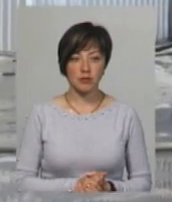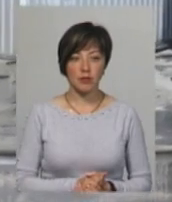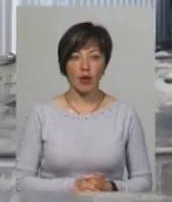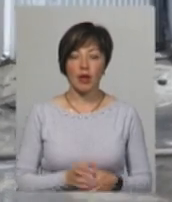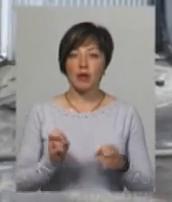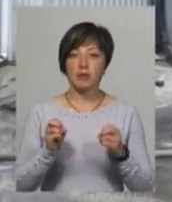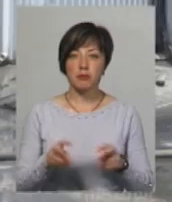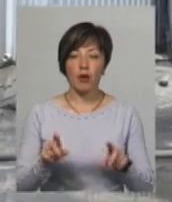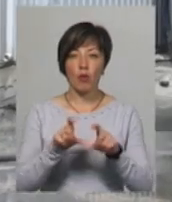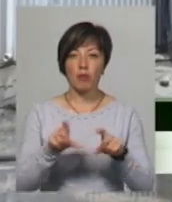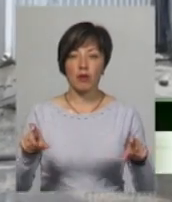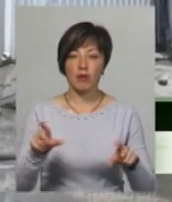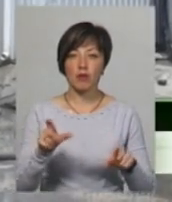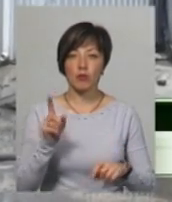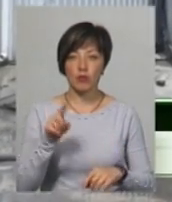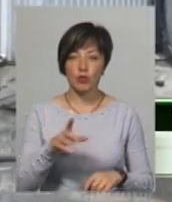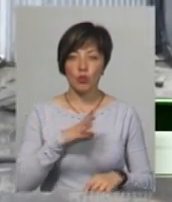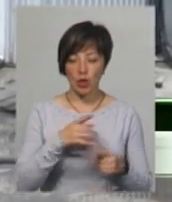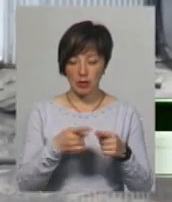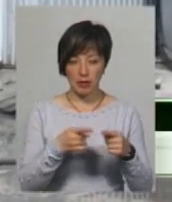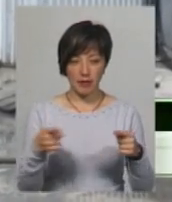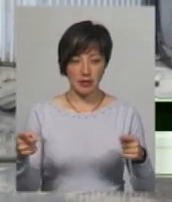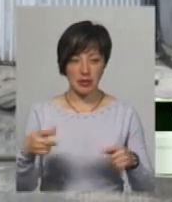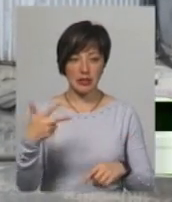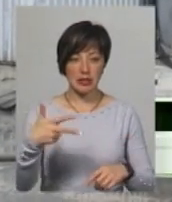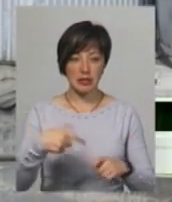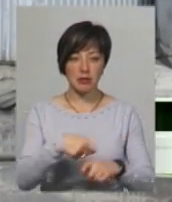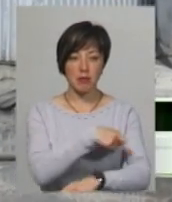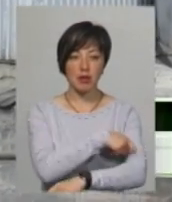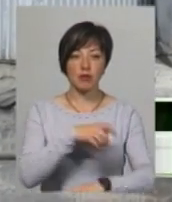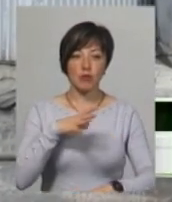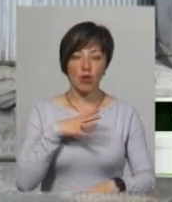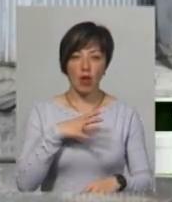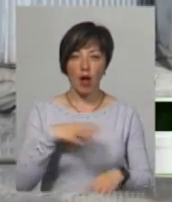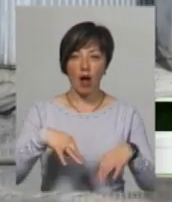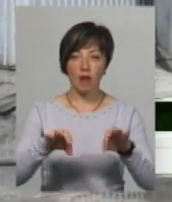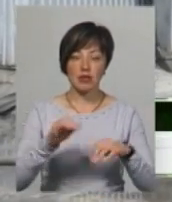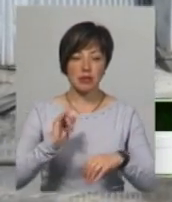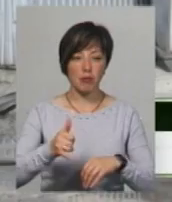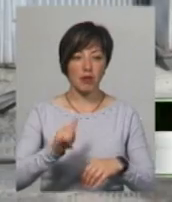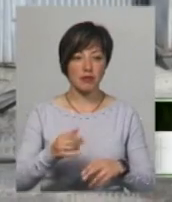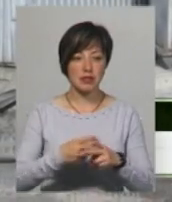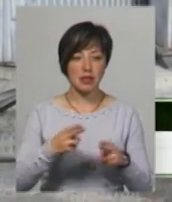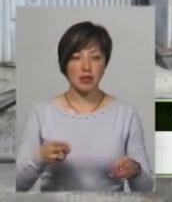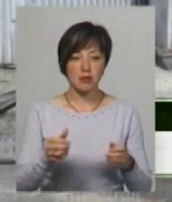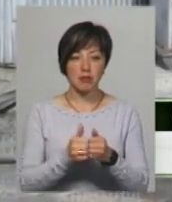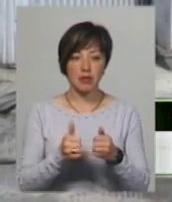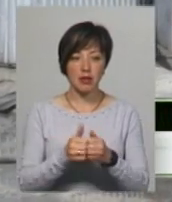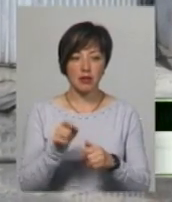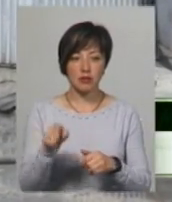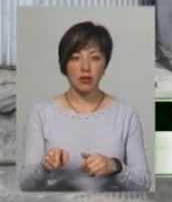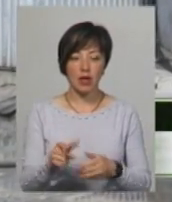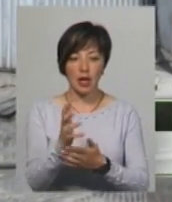Небезпека об'єкта складало те, що на відстані 30 метрів знаходилась автозаправочна станція, біля якої